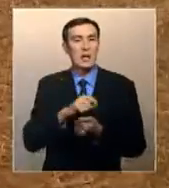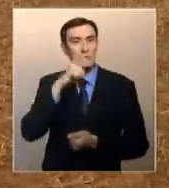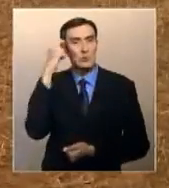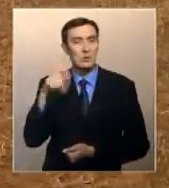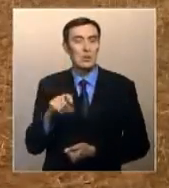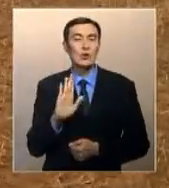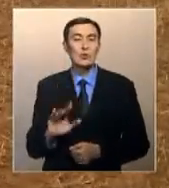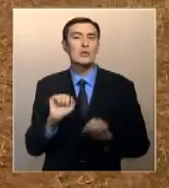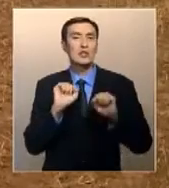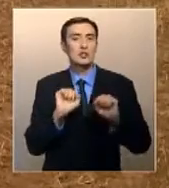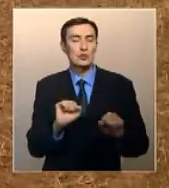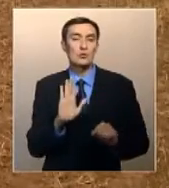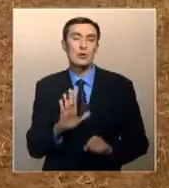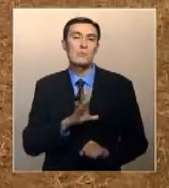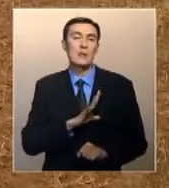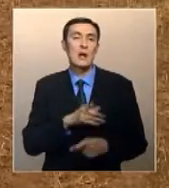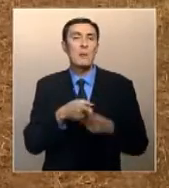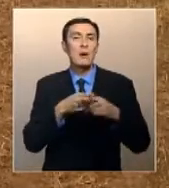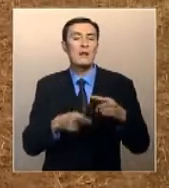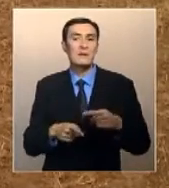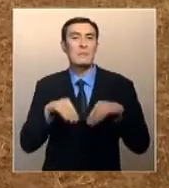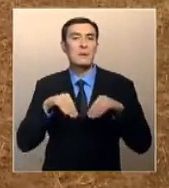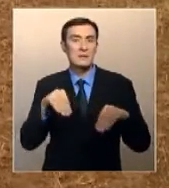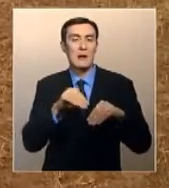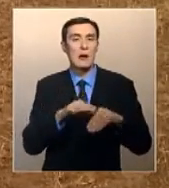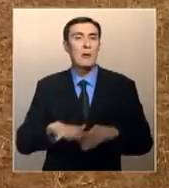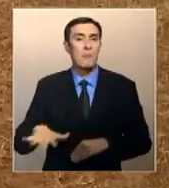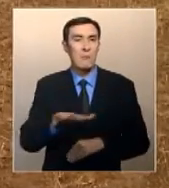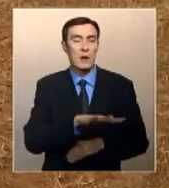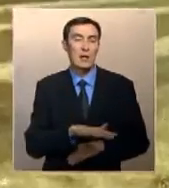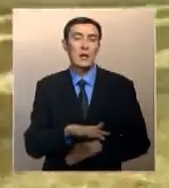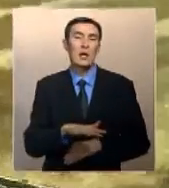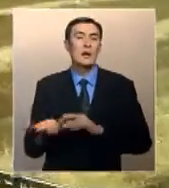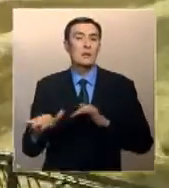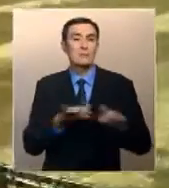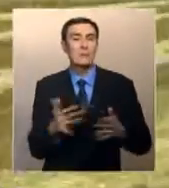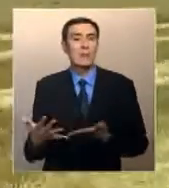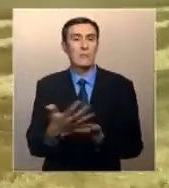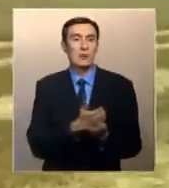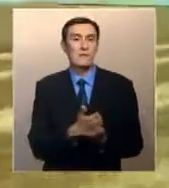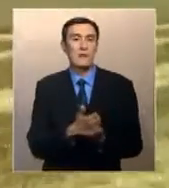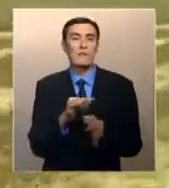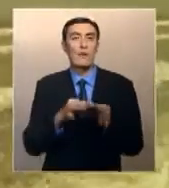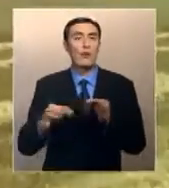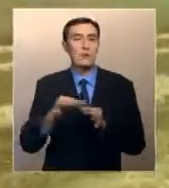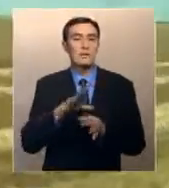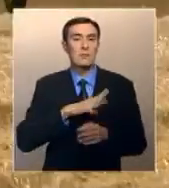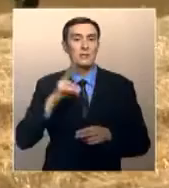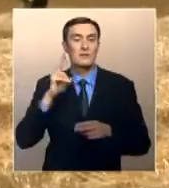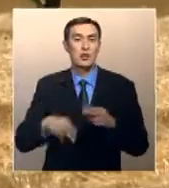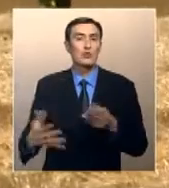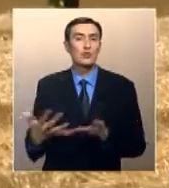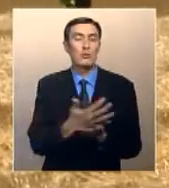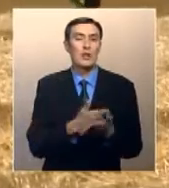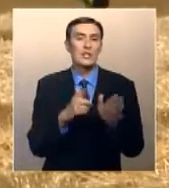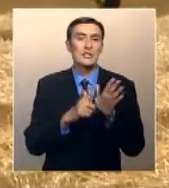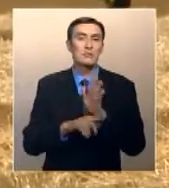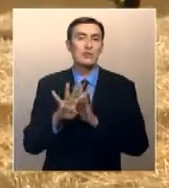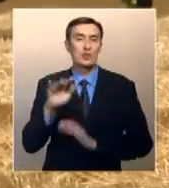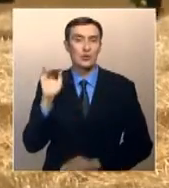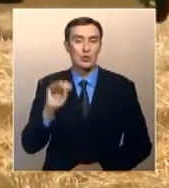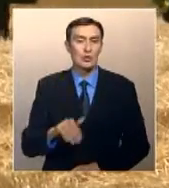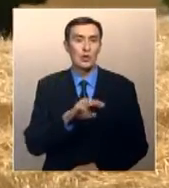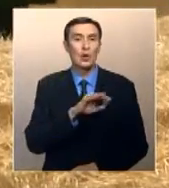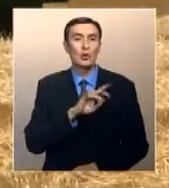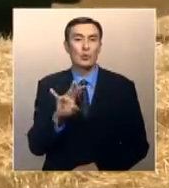засухи застрахована половина посевных полей. А, к слову, уборочная кампания в регионе завершилась. Собрано